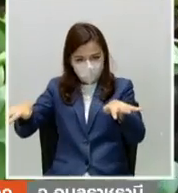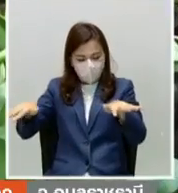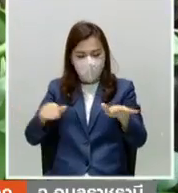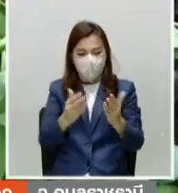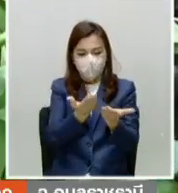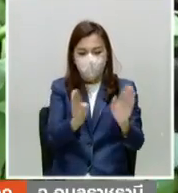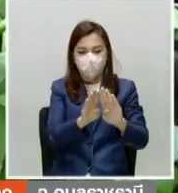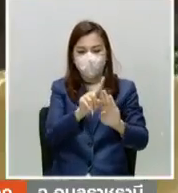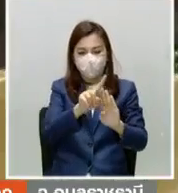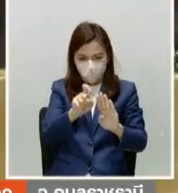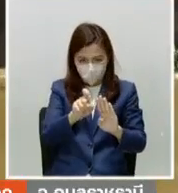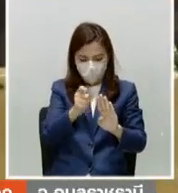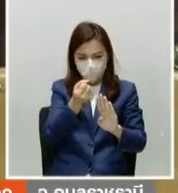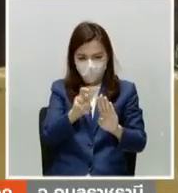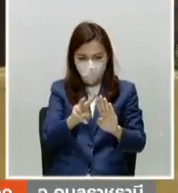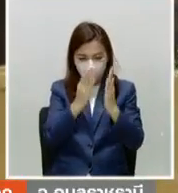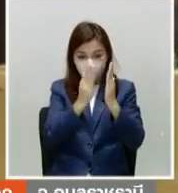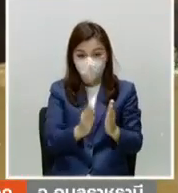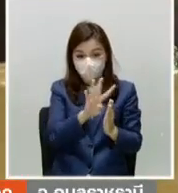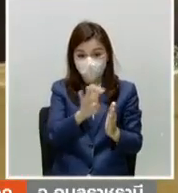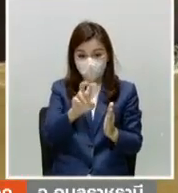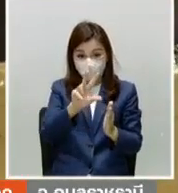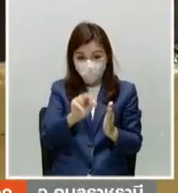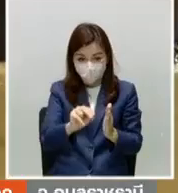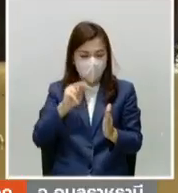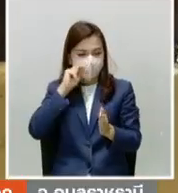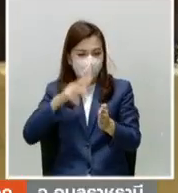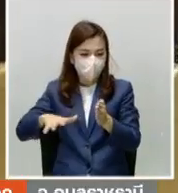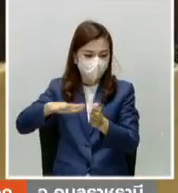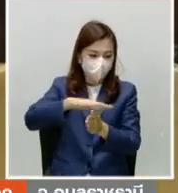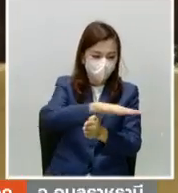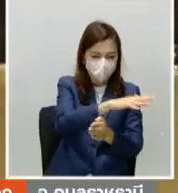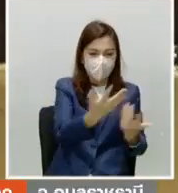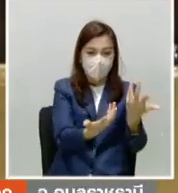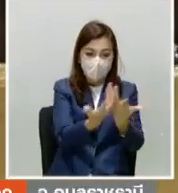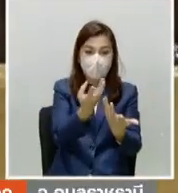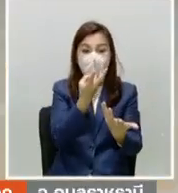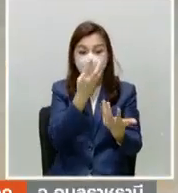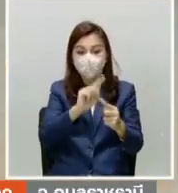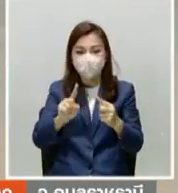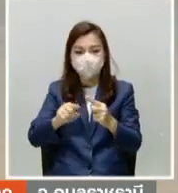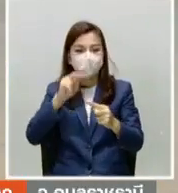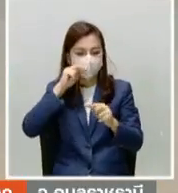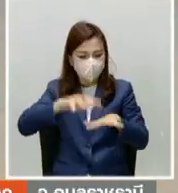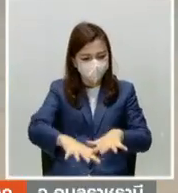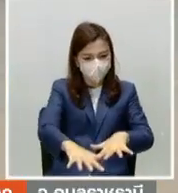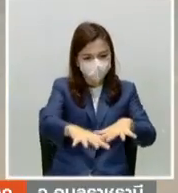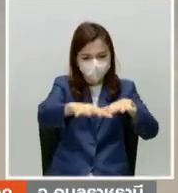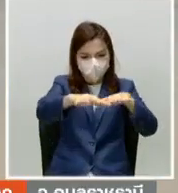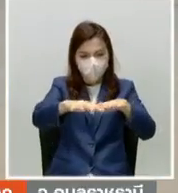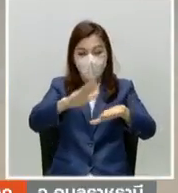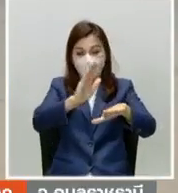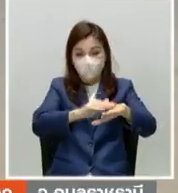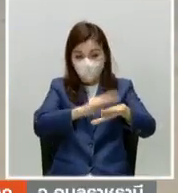ครอบครัวกว่า430คนน้ำไหลเข้าท่วมพื้นที่การเกษตรแล้วกว่า 28,000 ไร่ใน8อำเภอล่าสุดปภ.จังหวัดประก